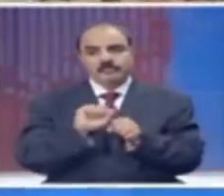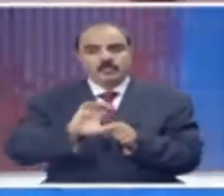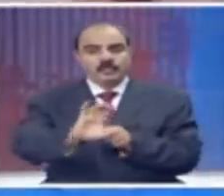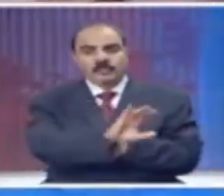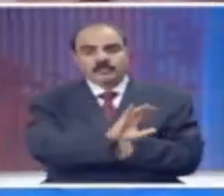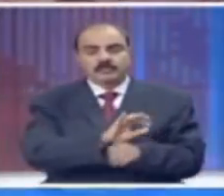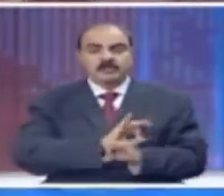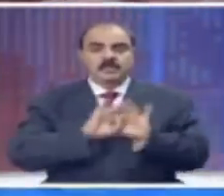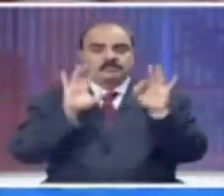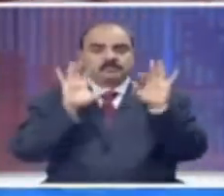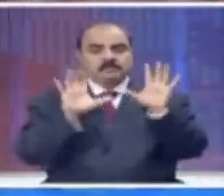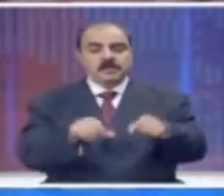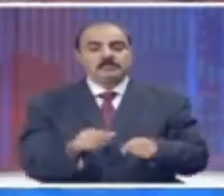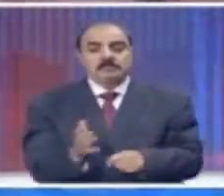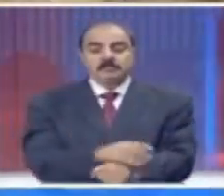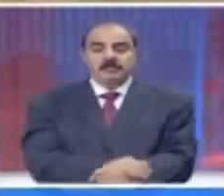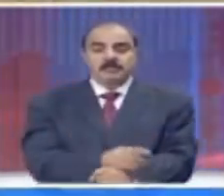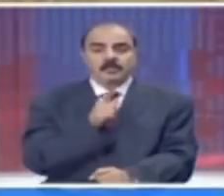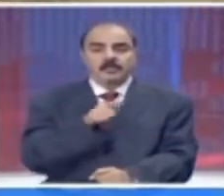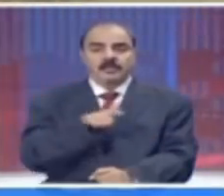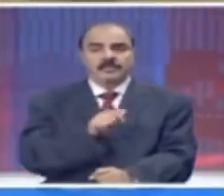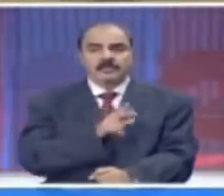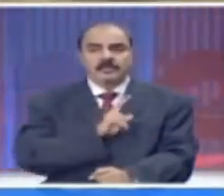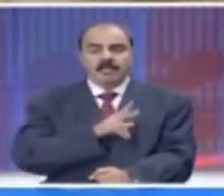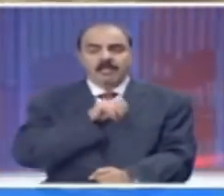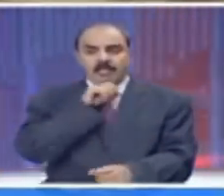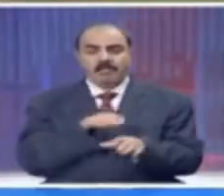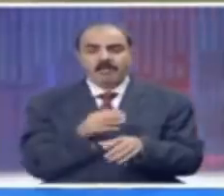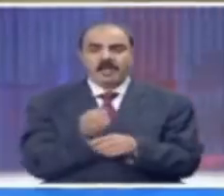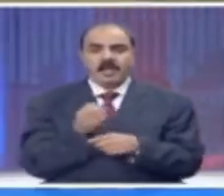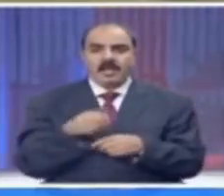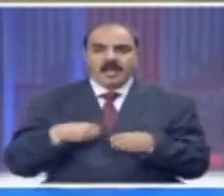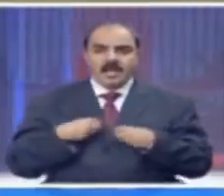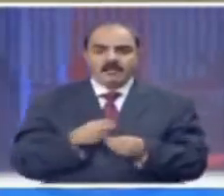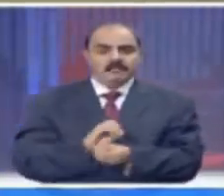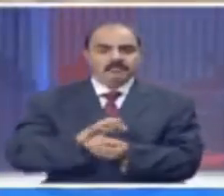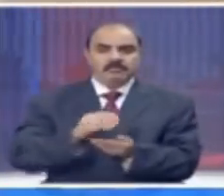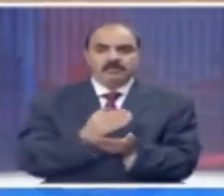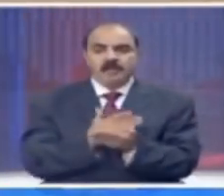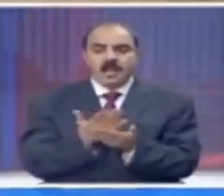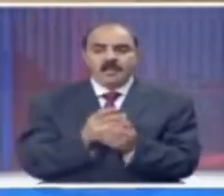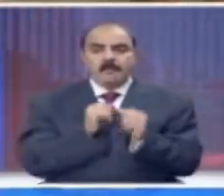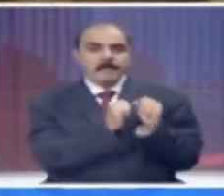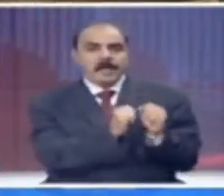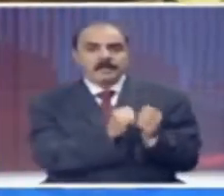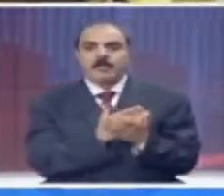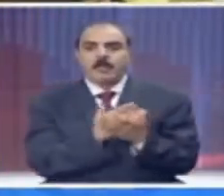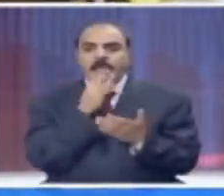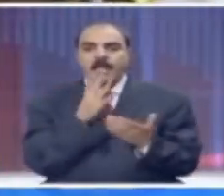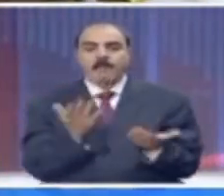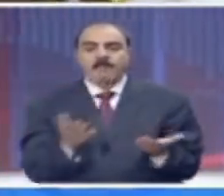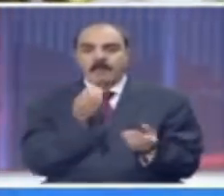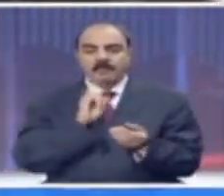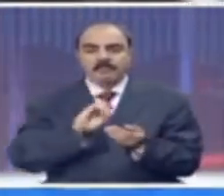الإدارة، وأسفرت تلك الحملات عن ضبط 61 طن أعلاف حيوانية بدون ترخيص داخل مخزن غير مرخص